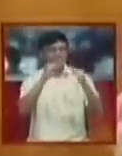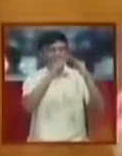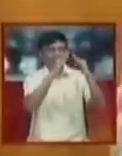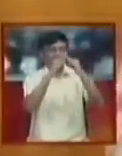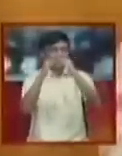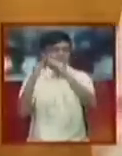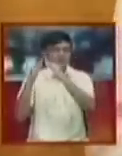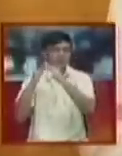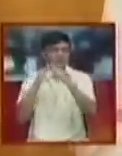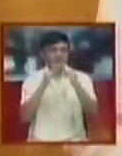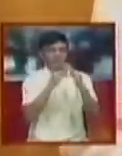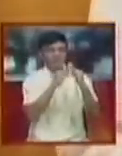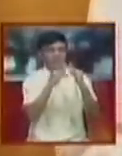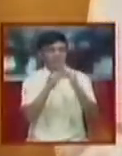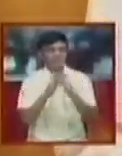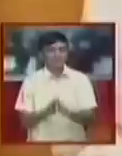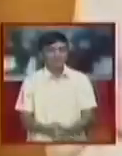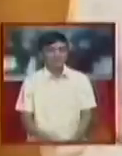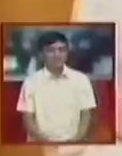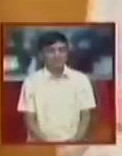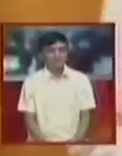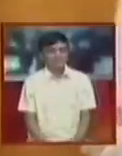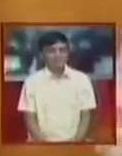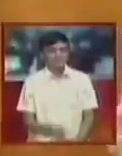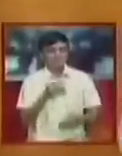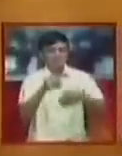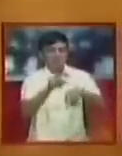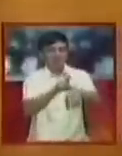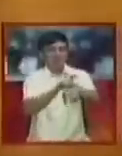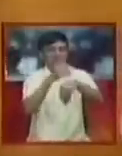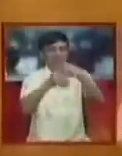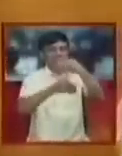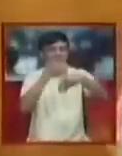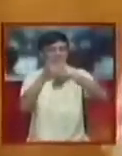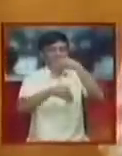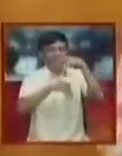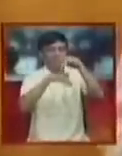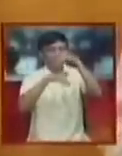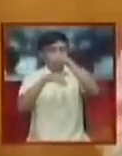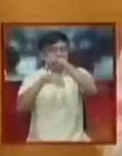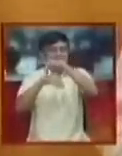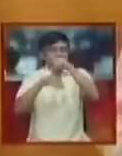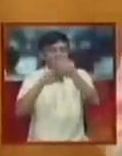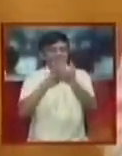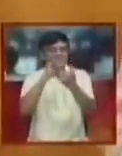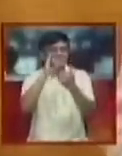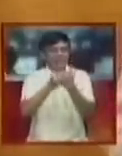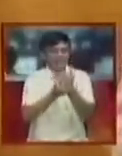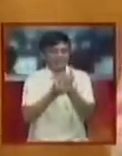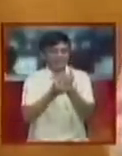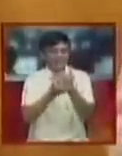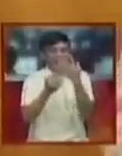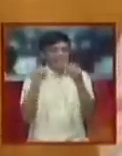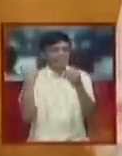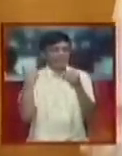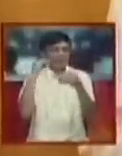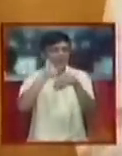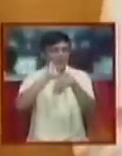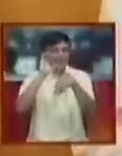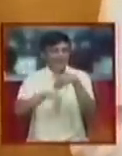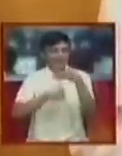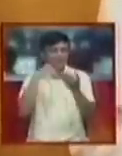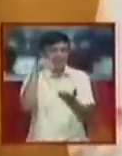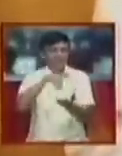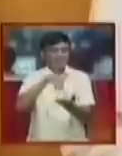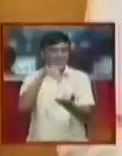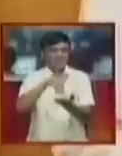ang laki niyan sa dinatnan natin. Pangmatagalan po ang impact ng proyektong ito. Hindi pa kumpleto ang mga